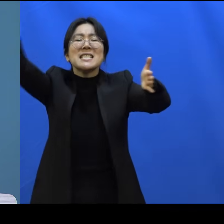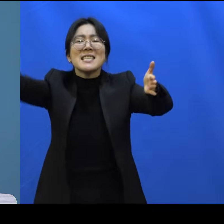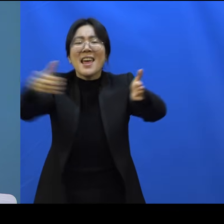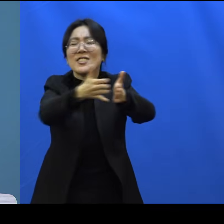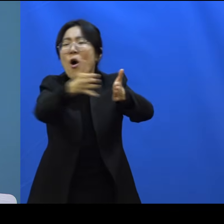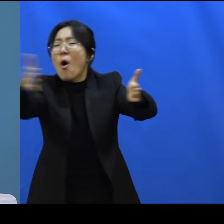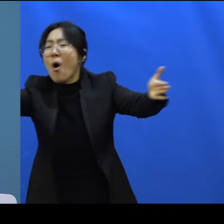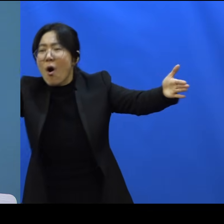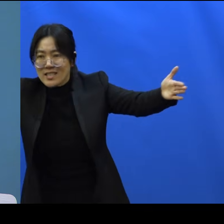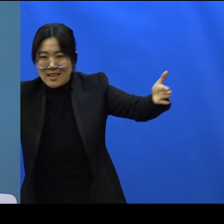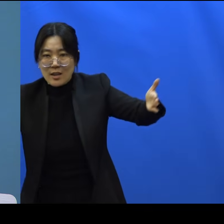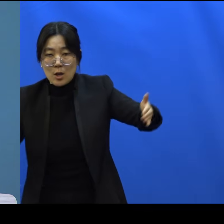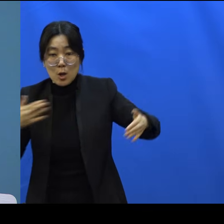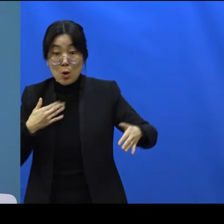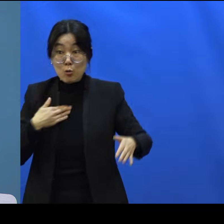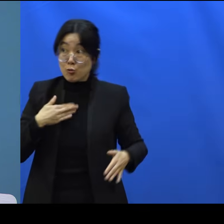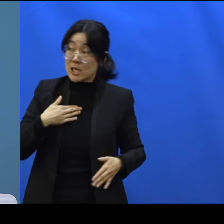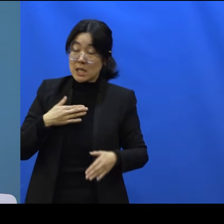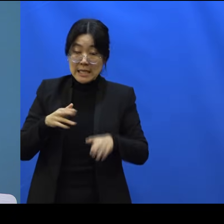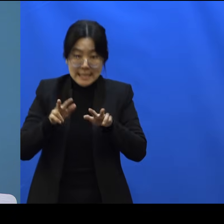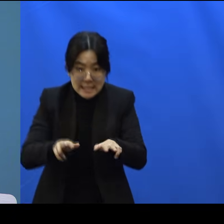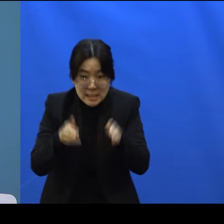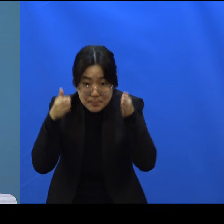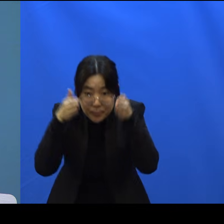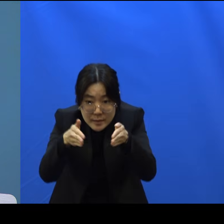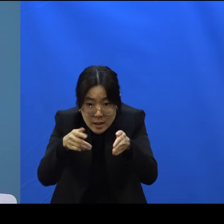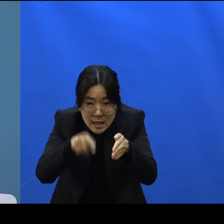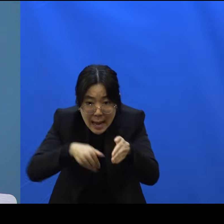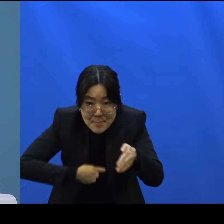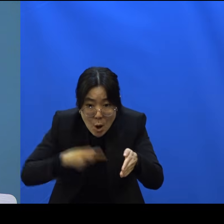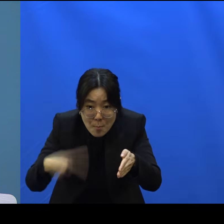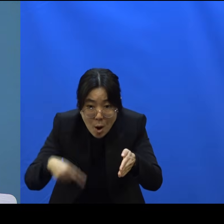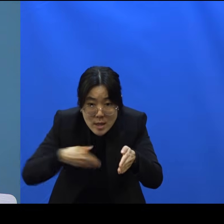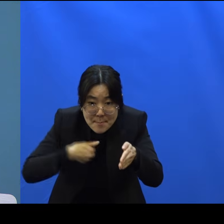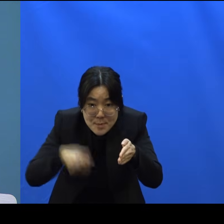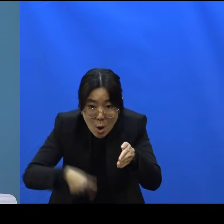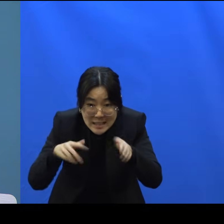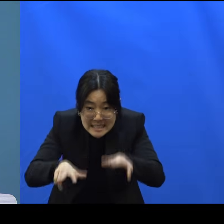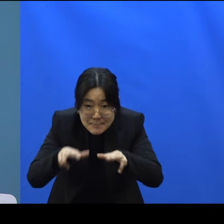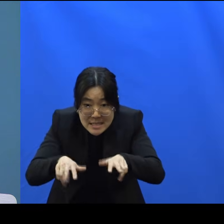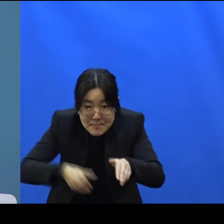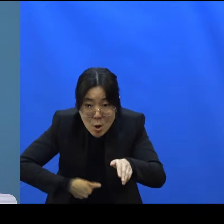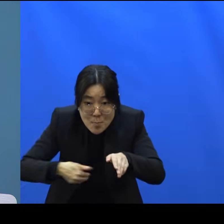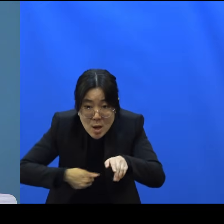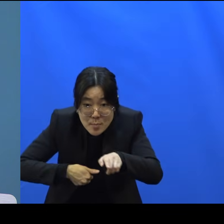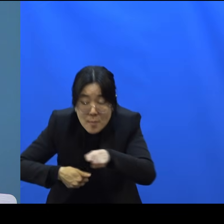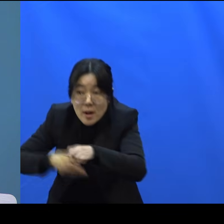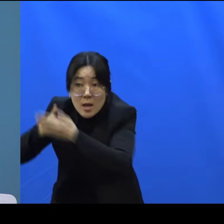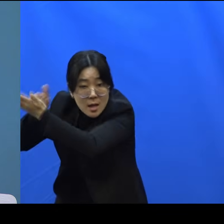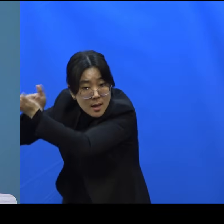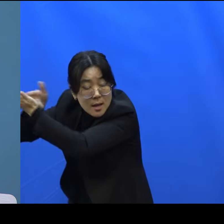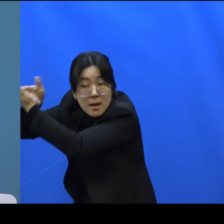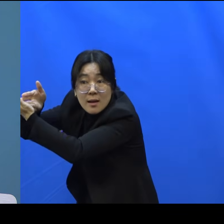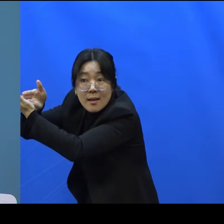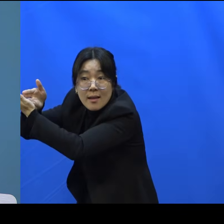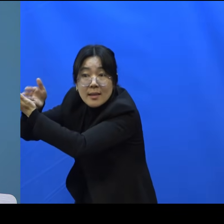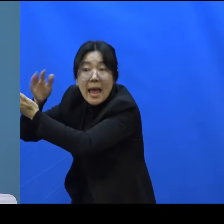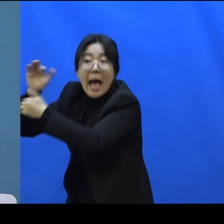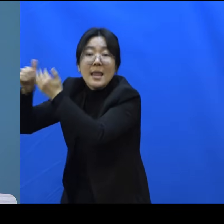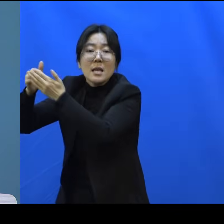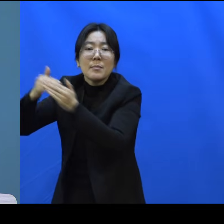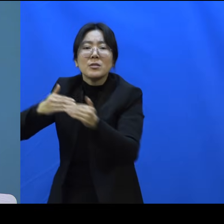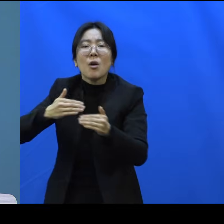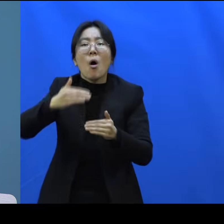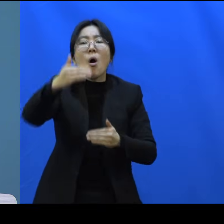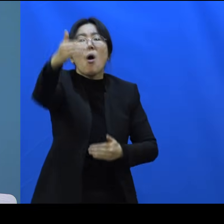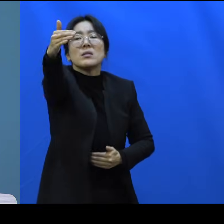근데 우리는 그 응답을 안 해주니까 안 해줬다고 생각하는데 하나님의 편에서 해주신 거예요. 왜냐하면 이것보다 훨씬 더 큰 게 있는